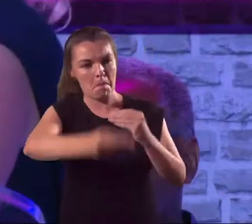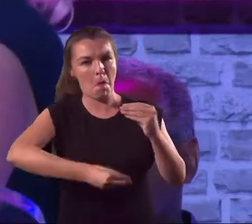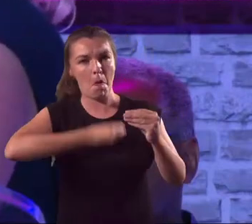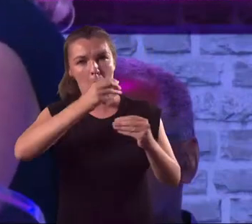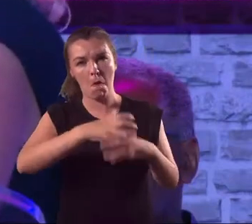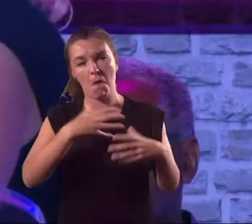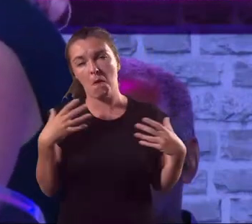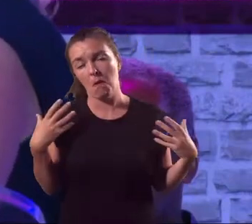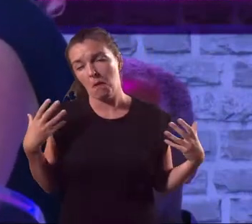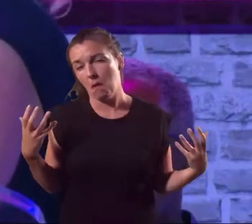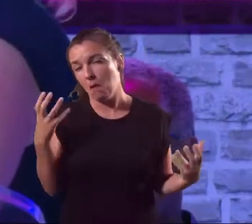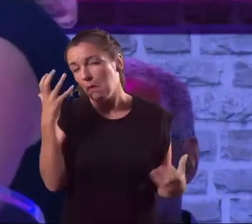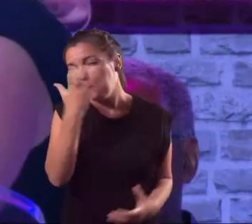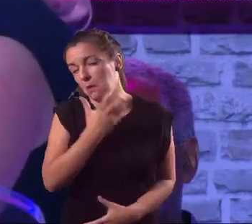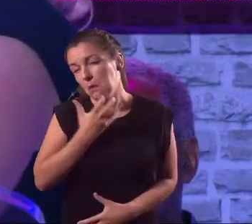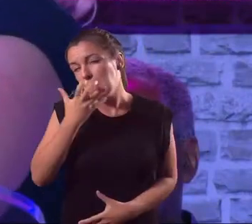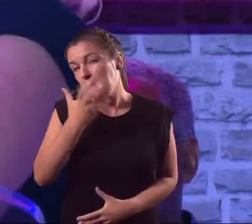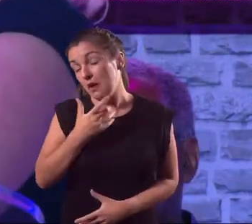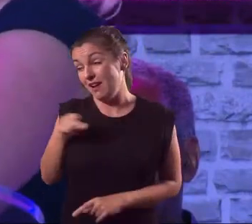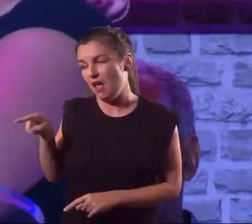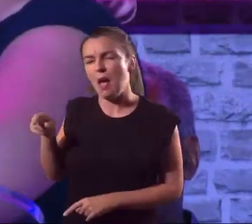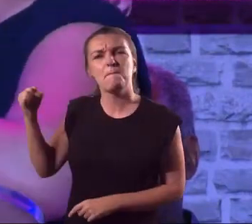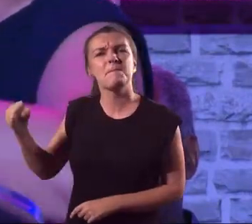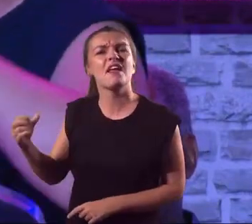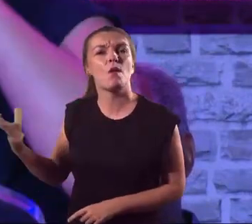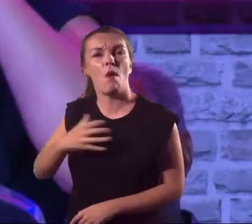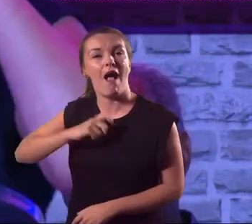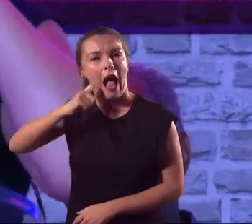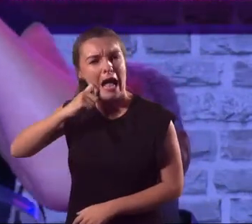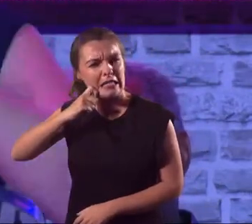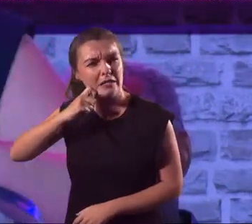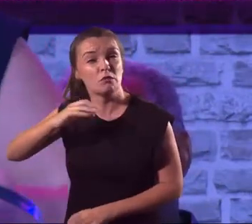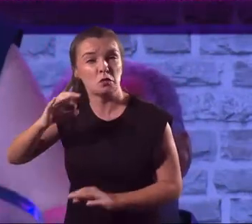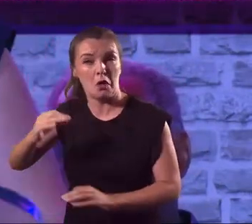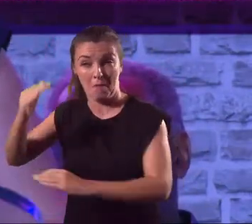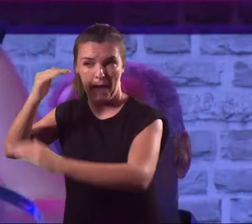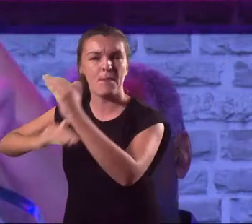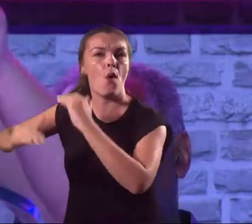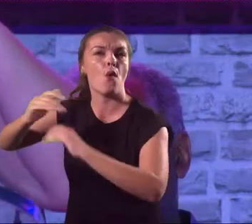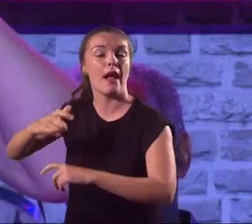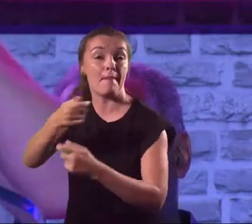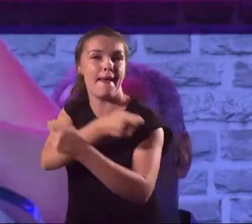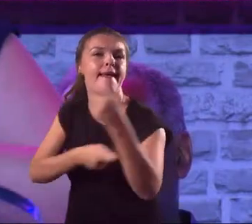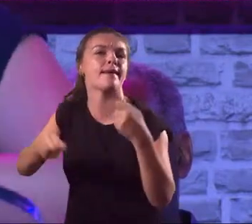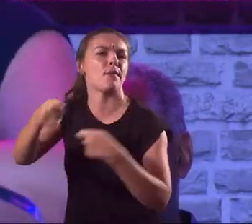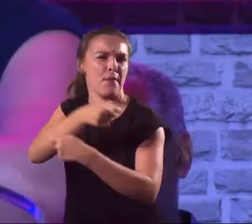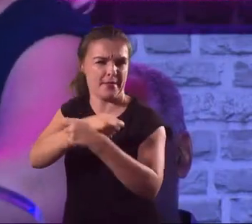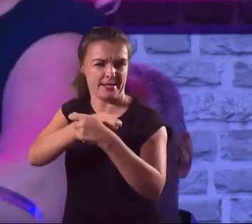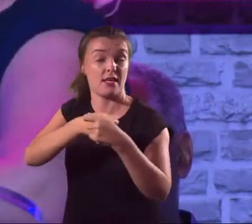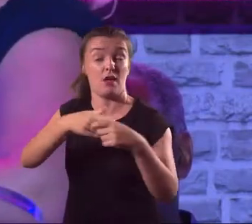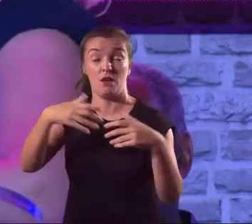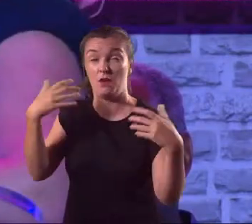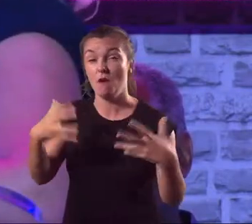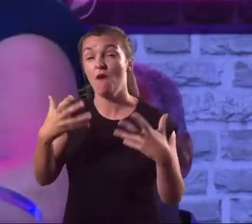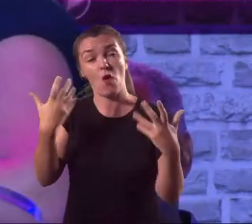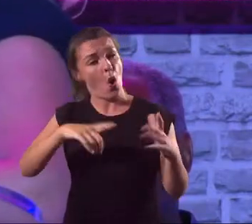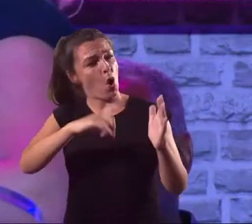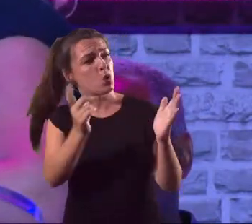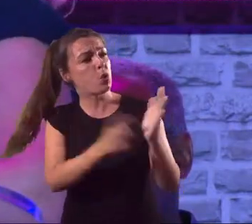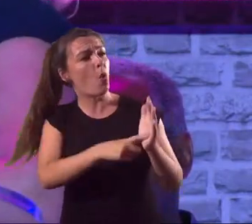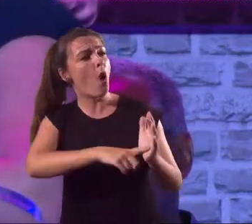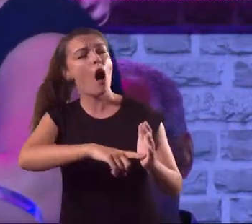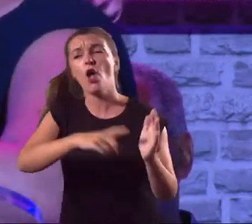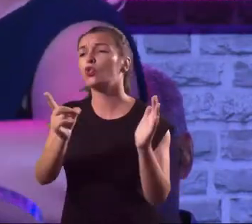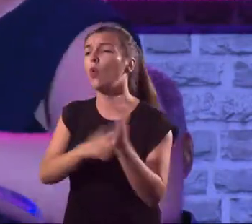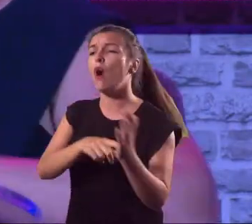malheur, l'un étant encore pire par son racisme, mais sur le programme économique, continuant à vouloir détruire les droits des uns